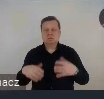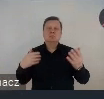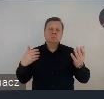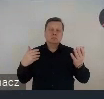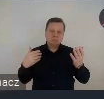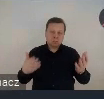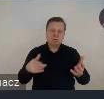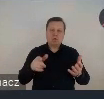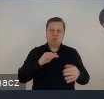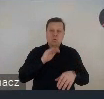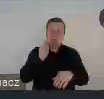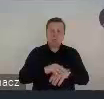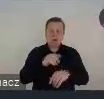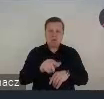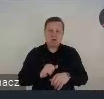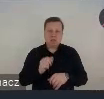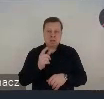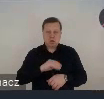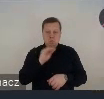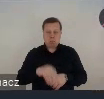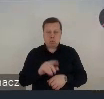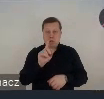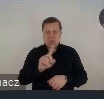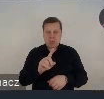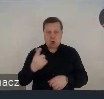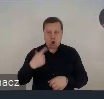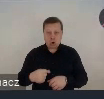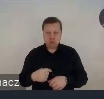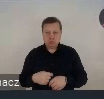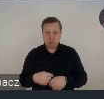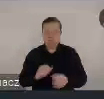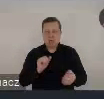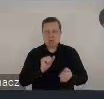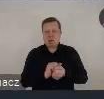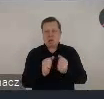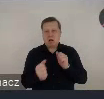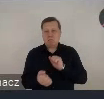jeśli na umowie jest podpisana tylko jedna z nich, albo